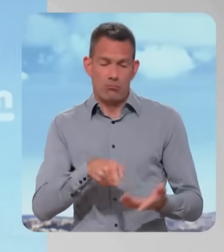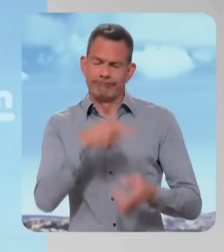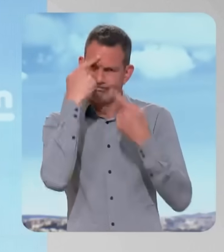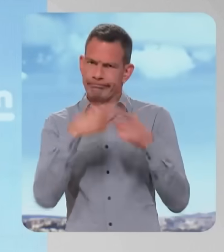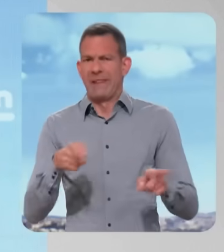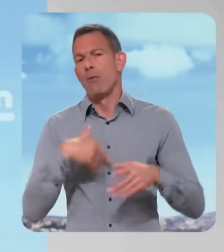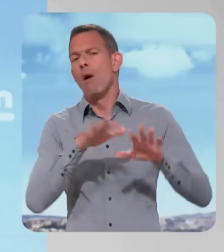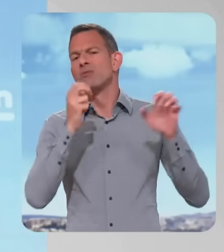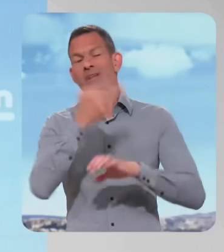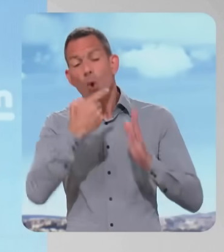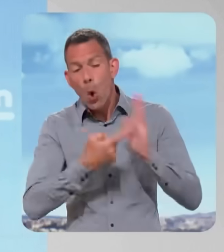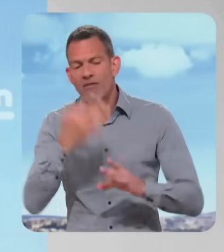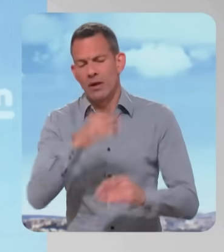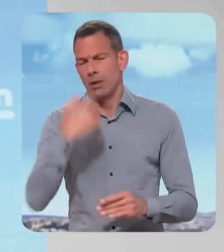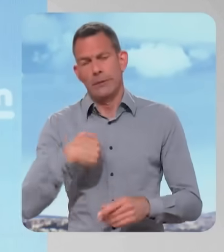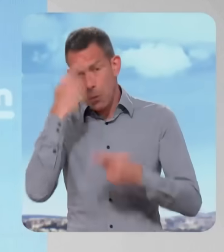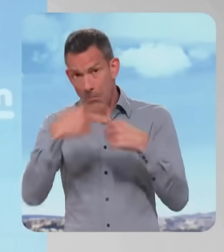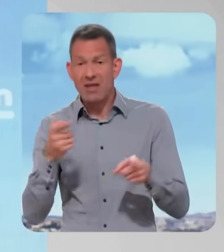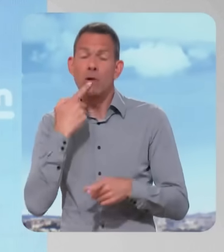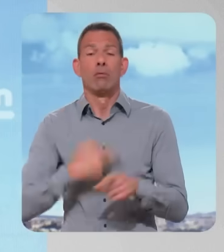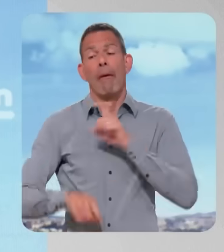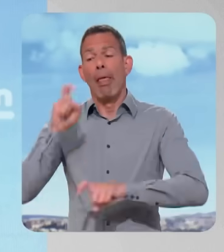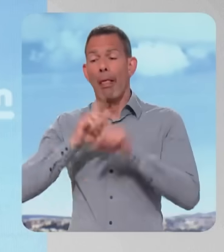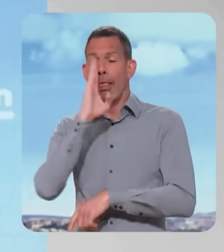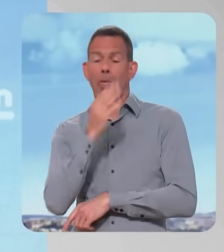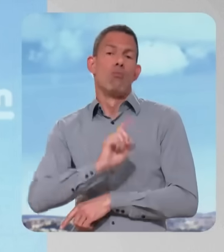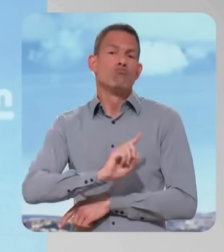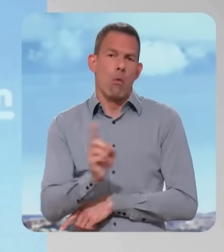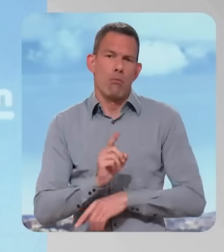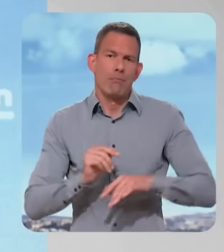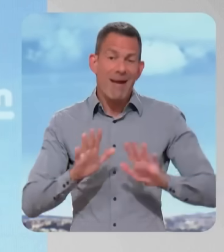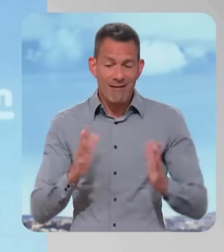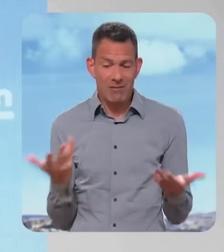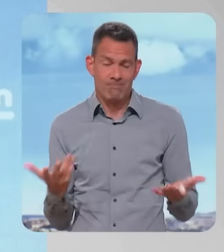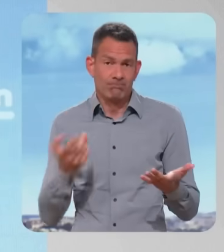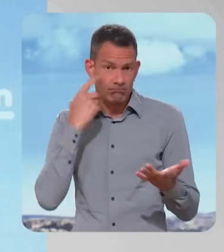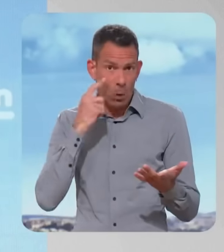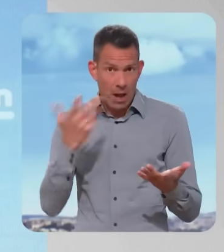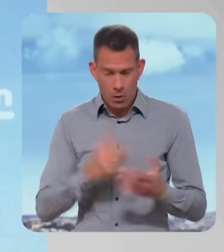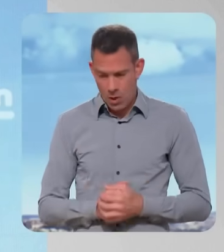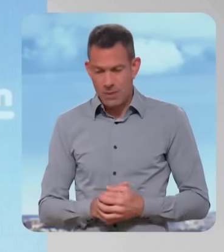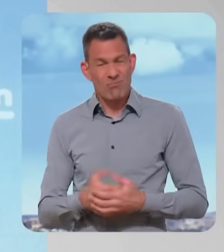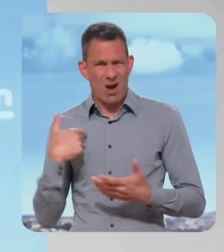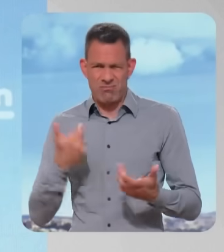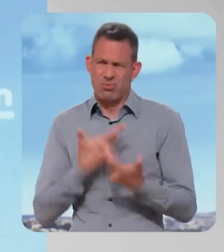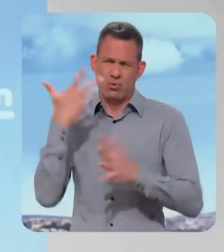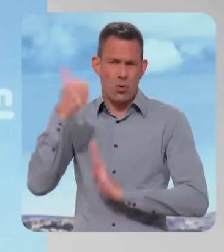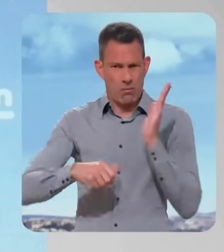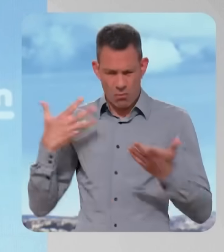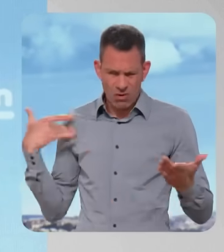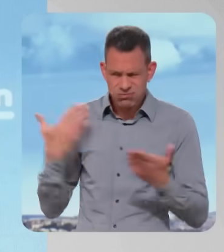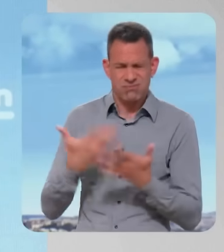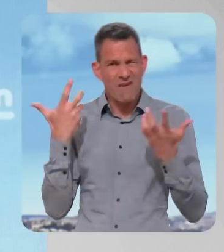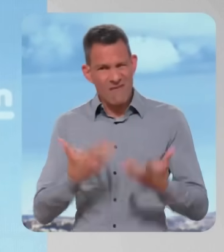dissolution donc je ne vais pas revenir en arrière maintenant ce que je vois c'est que la co i que moi j'appelais de mes vœux depuis des mois et